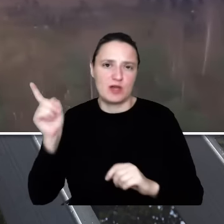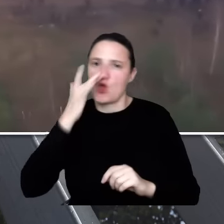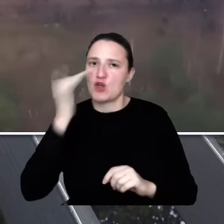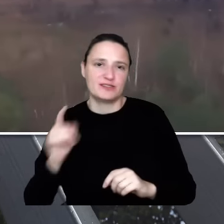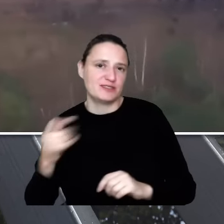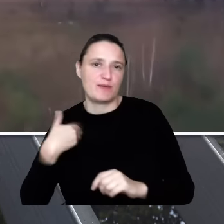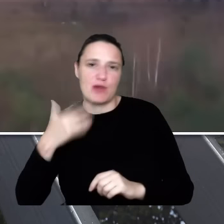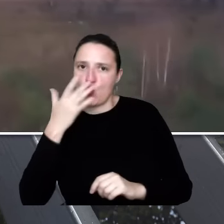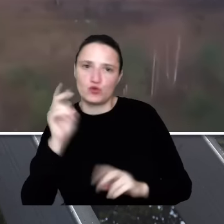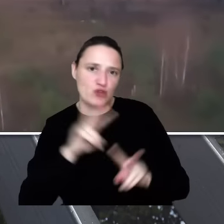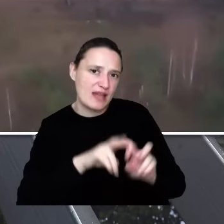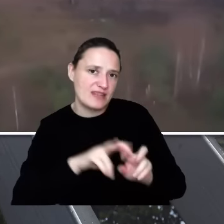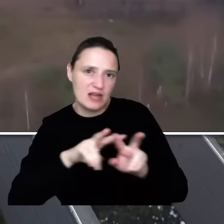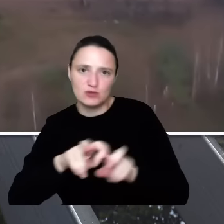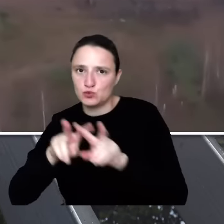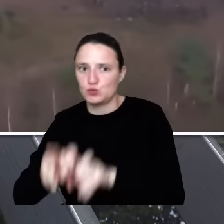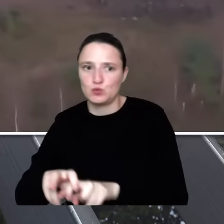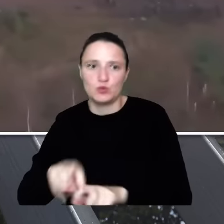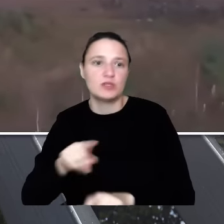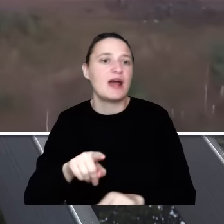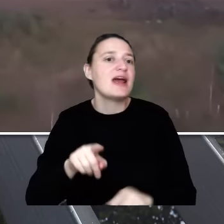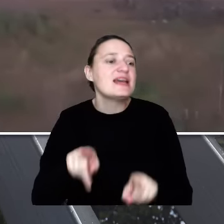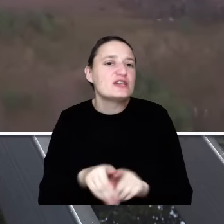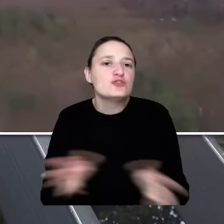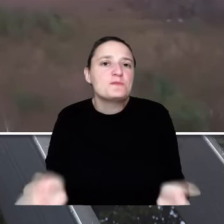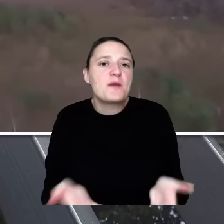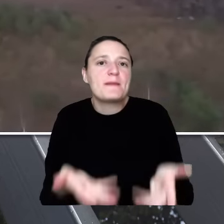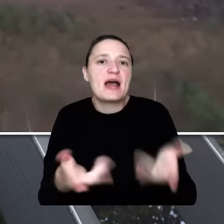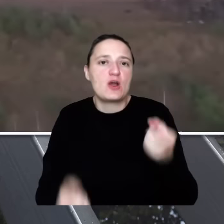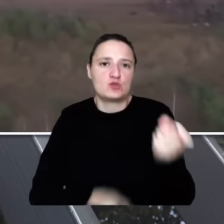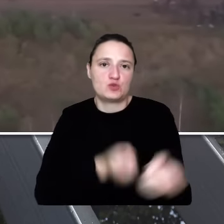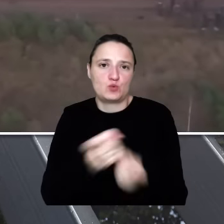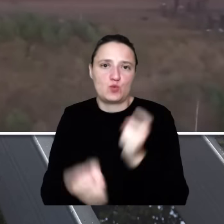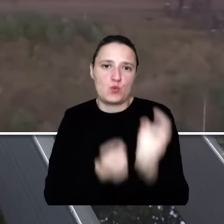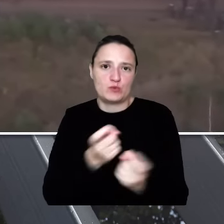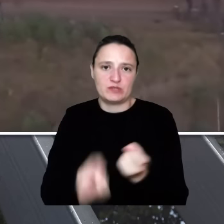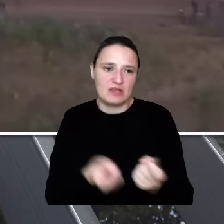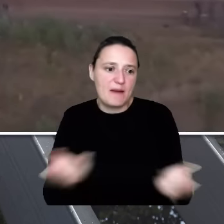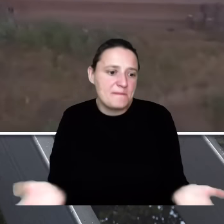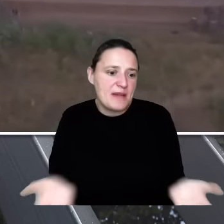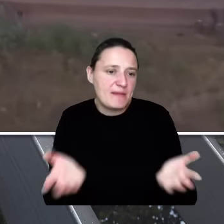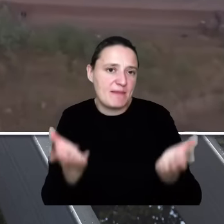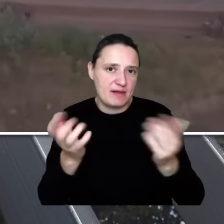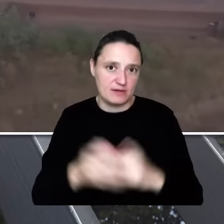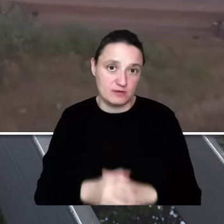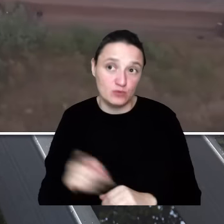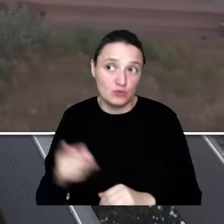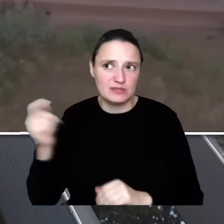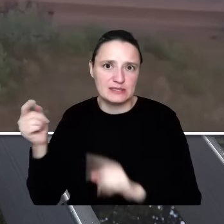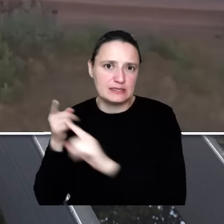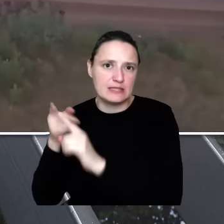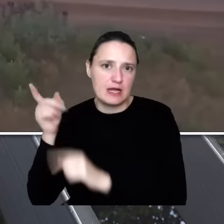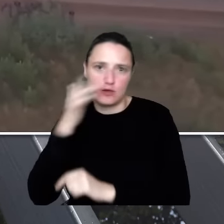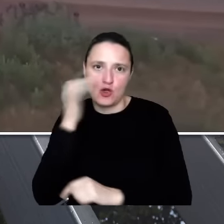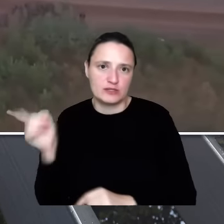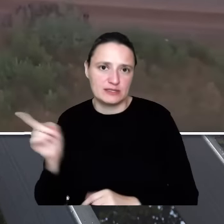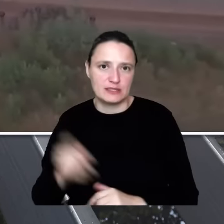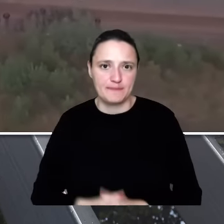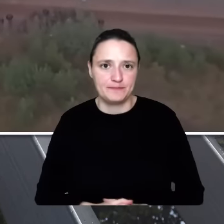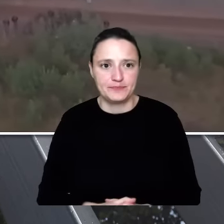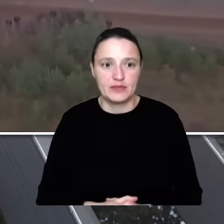podrzucić. Sytuacji, które będą skłócały sytuację. Ja cały czas przypominam, że